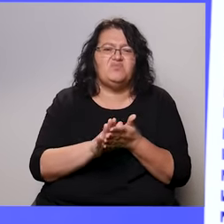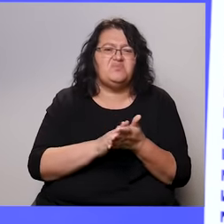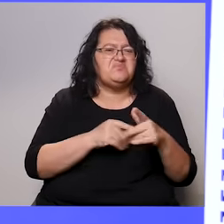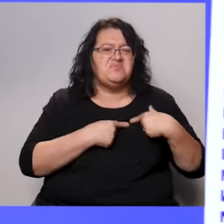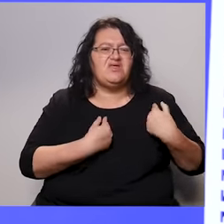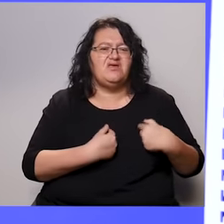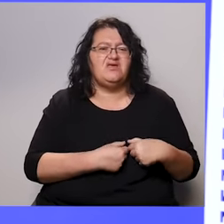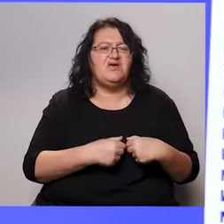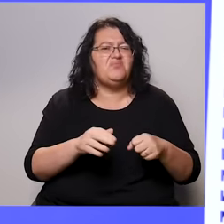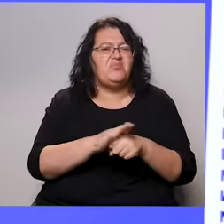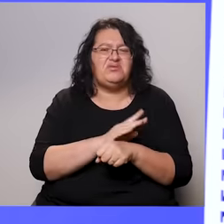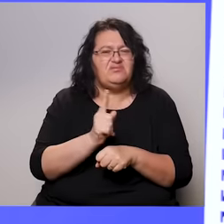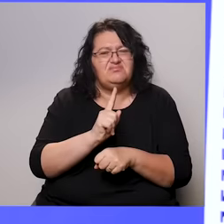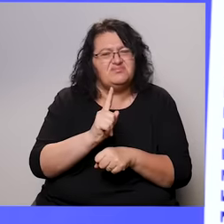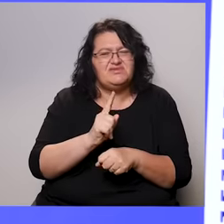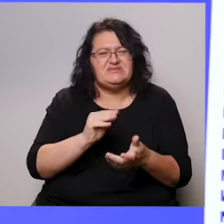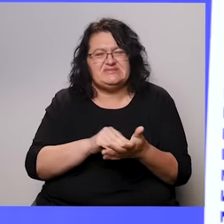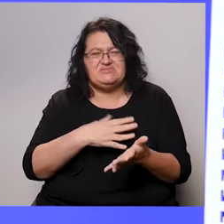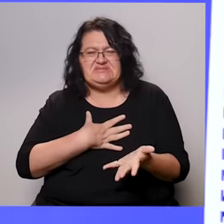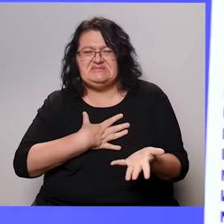inima împlinită total.